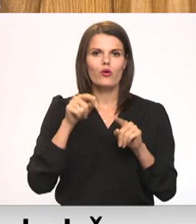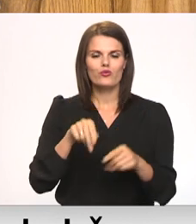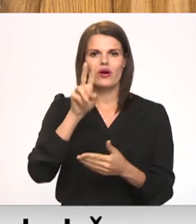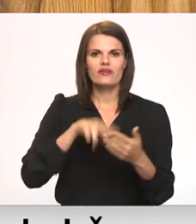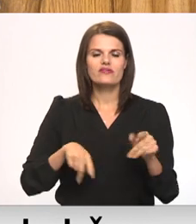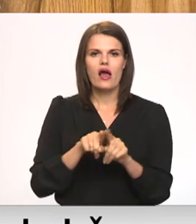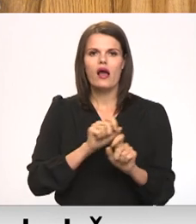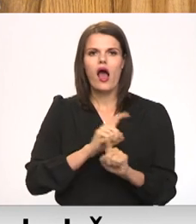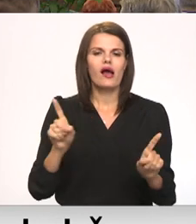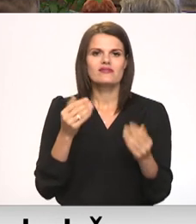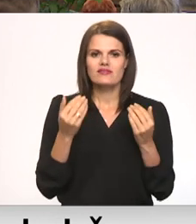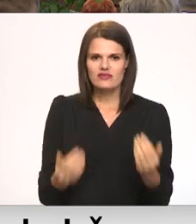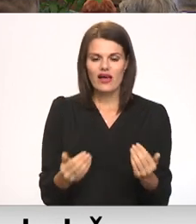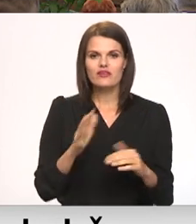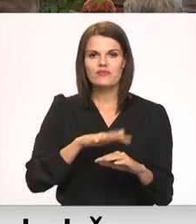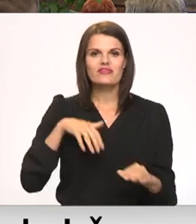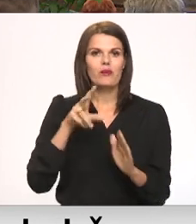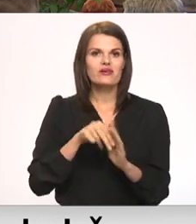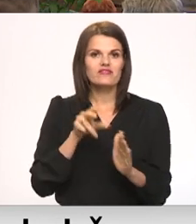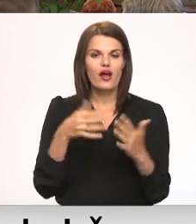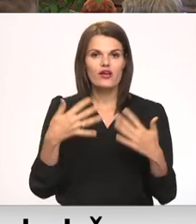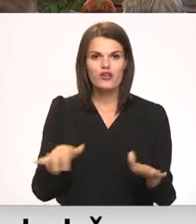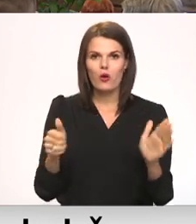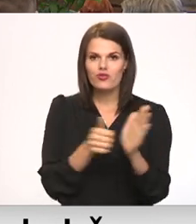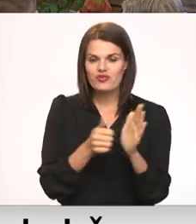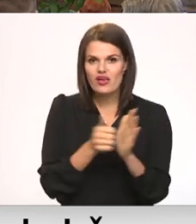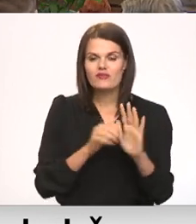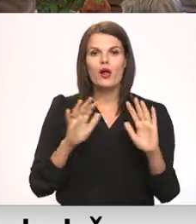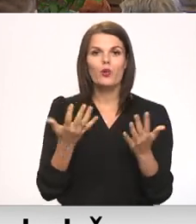kā steidzamu. Saeimas vēlēšanas ir jau sestdiena, tomēr iekšlietu